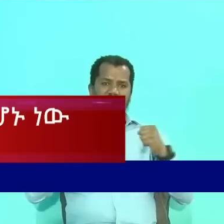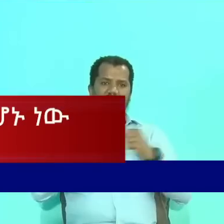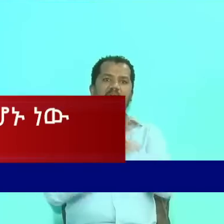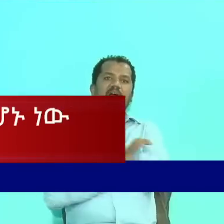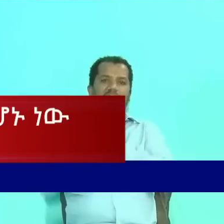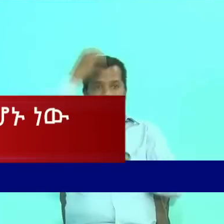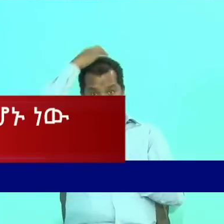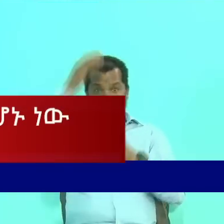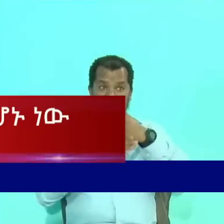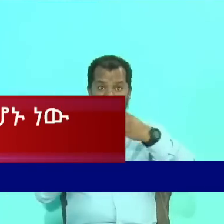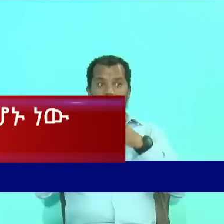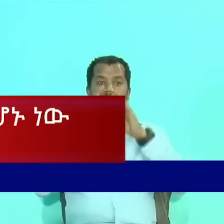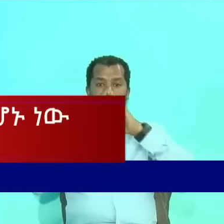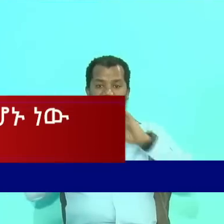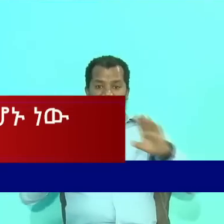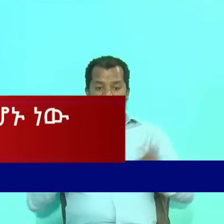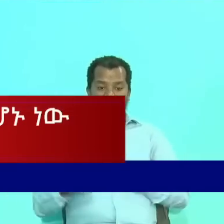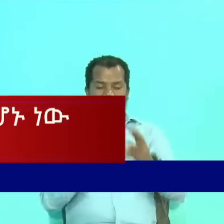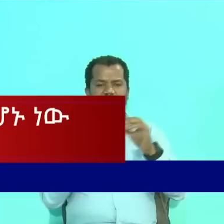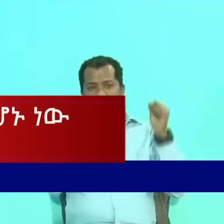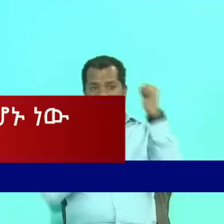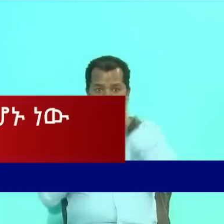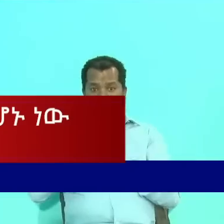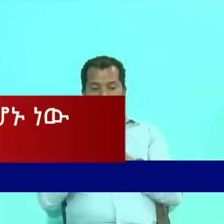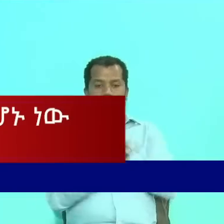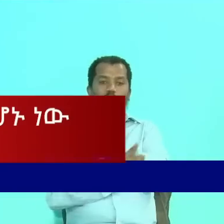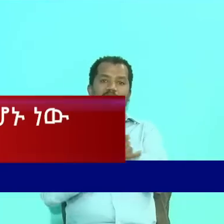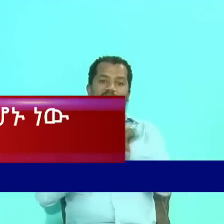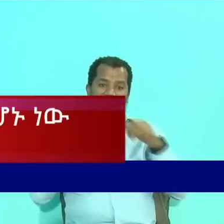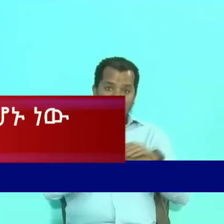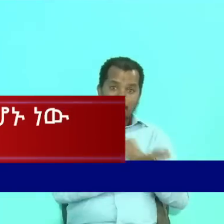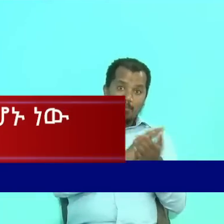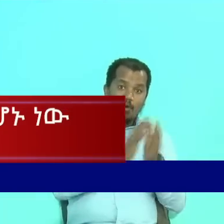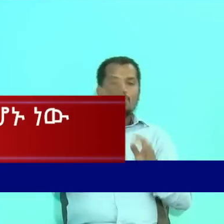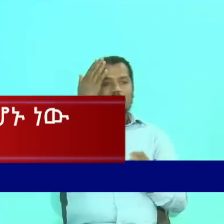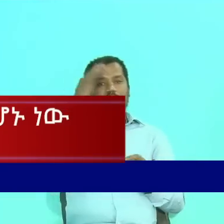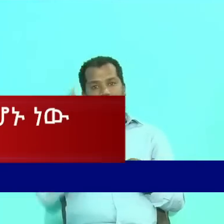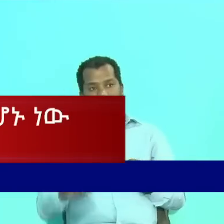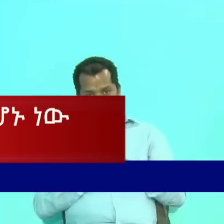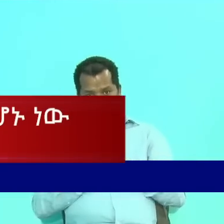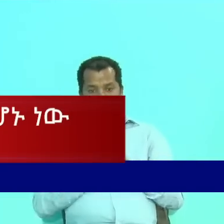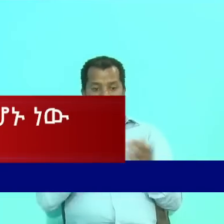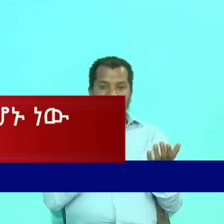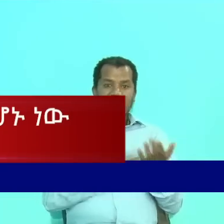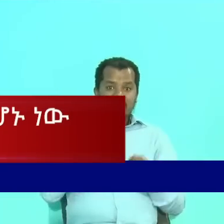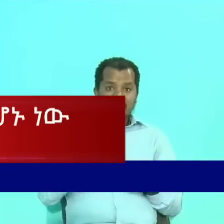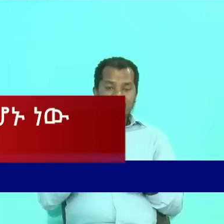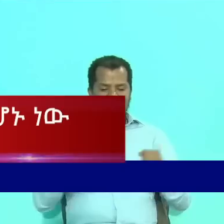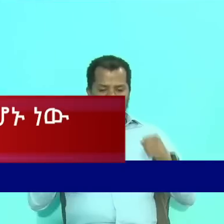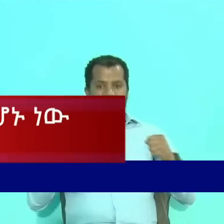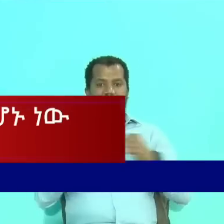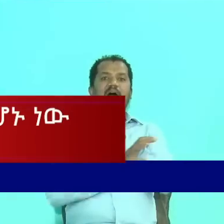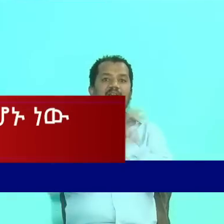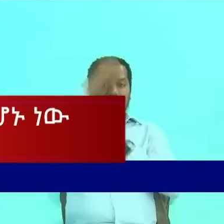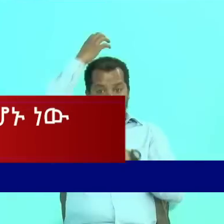in Diganeba. በሰላማዊ መንገድ ተጋግላለሁ ብሎ ወደ ሀገር የገባ ድርጅት መሆኑ መታወቅ አለበት። ይህንን ስንል ጠንካራ ሀገረ